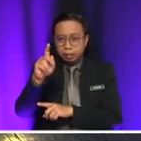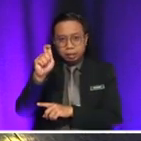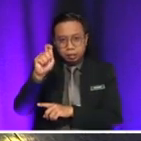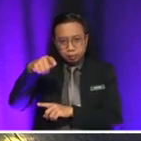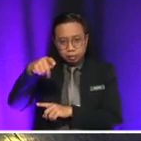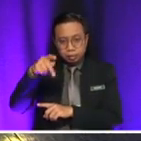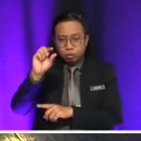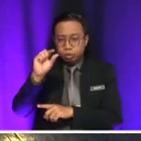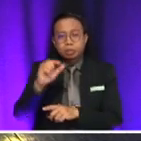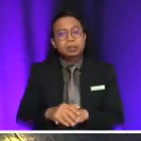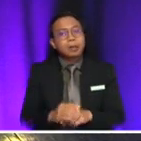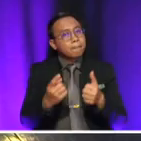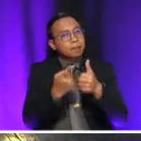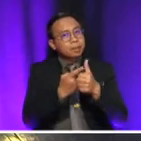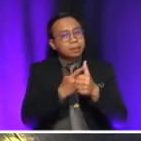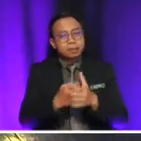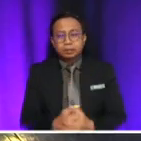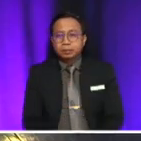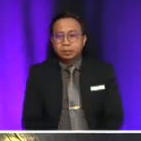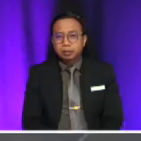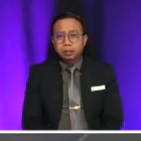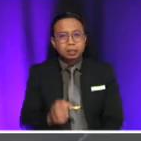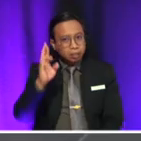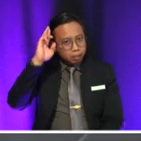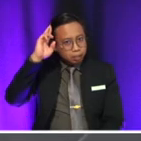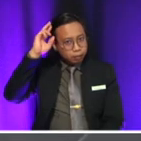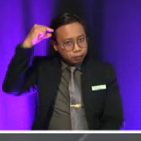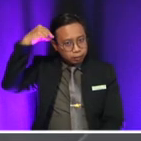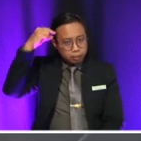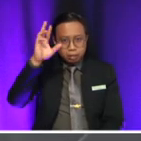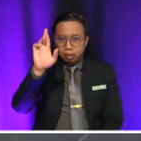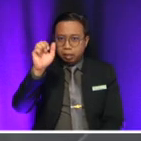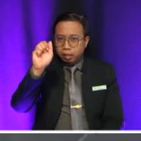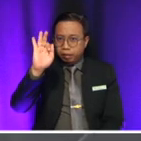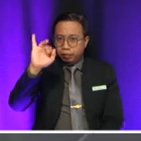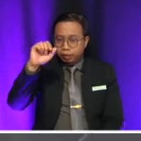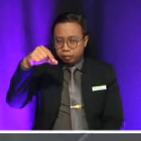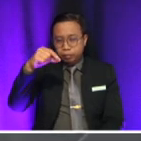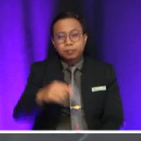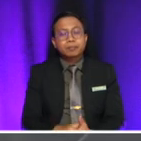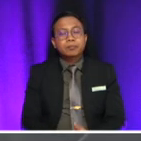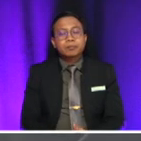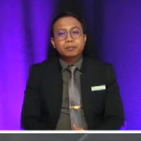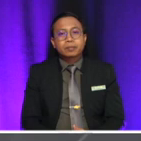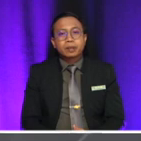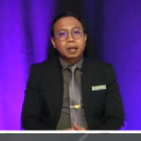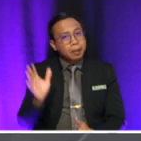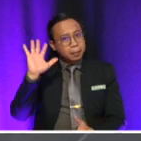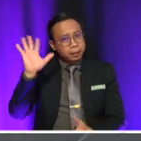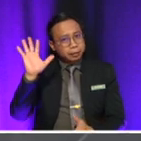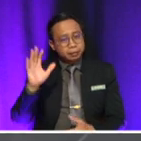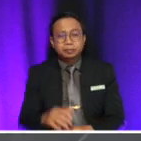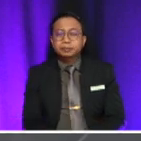yang pertama adik Rafiq Razi Rafiq Razi minta maaf yang pertama dalam basket